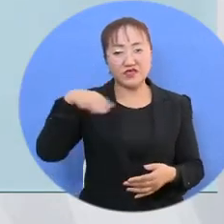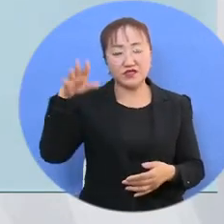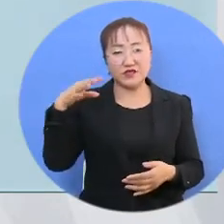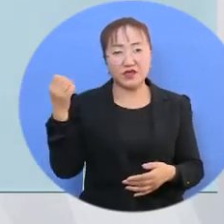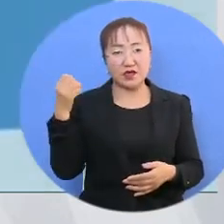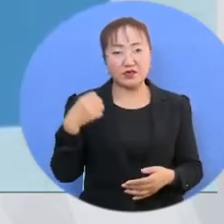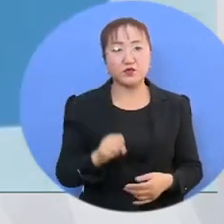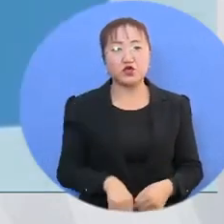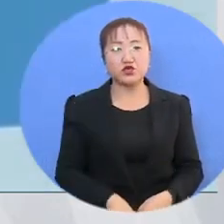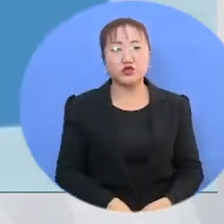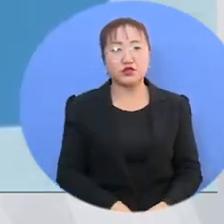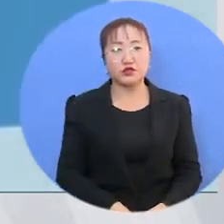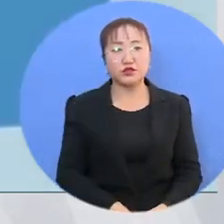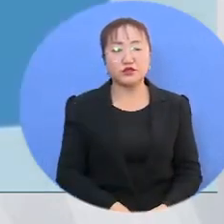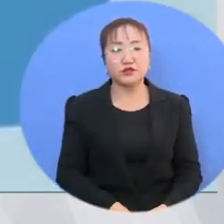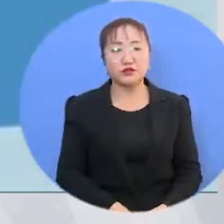харцгаая.